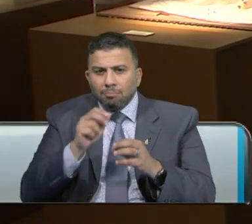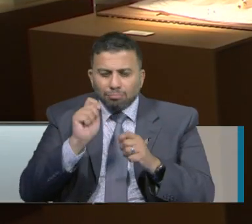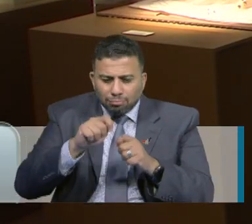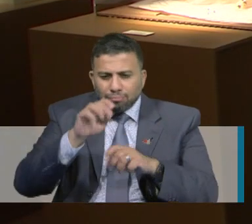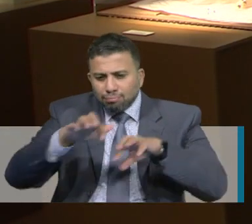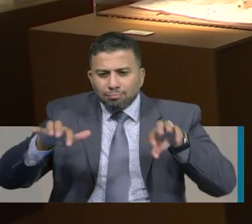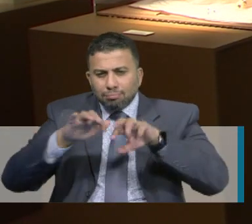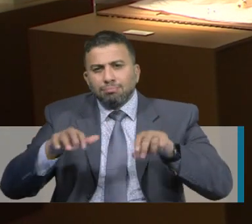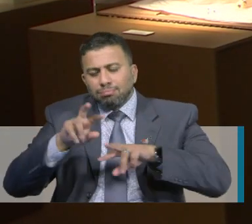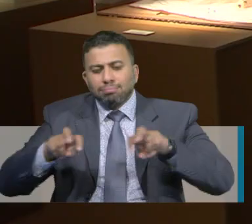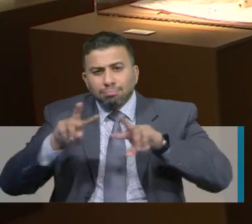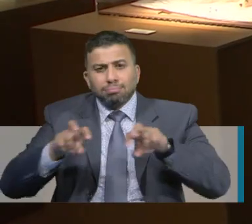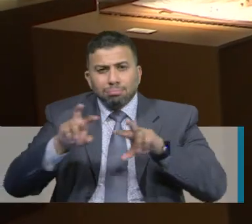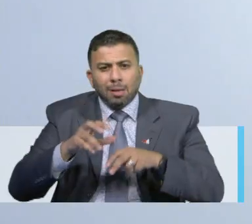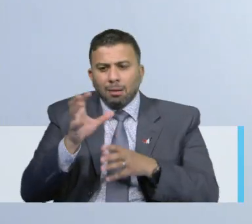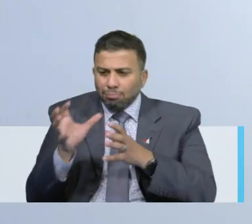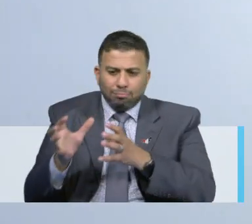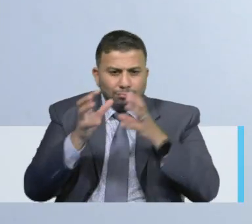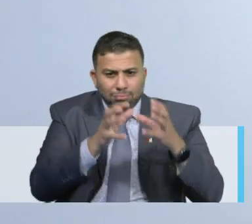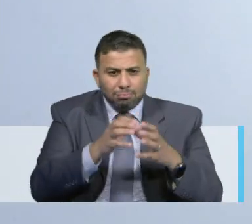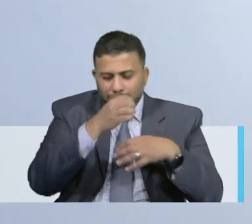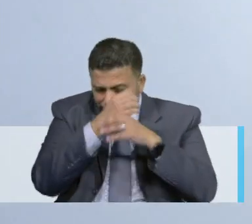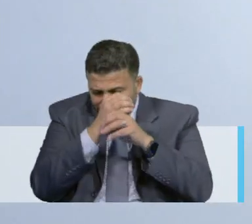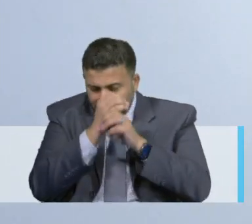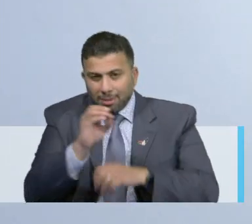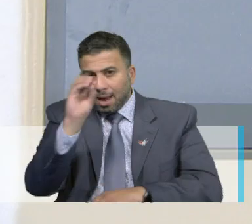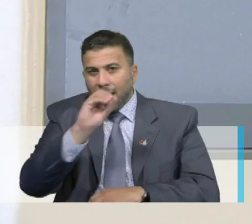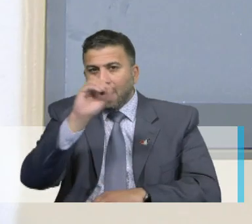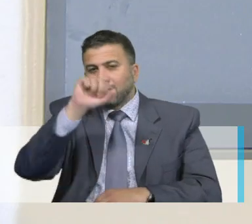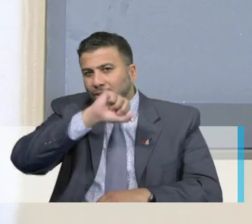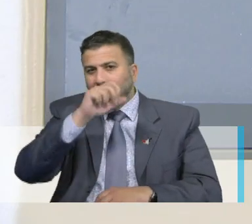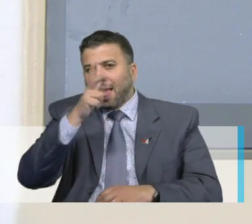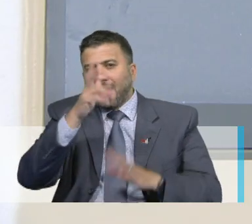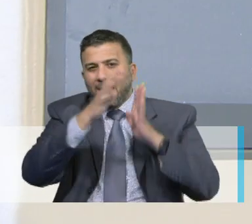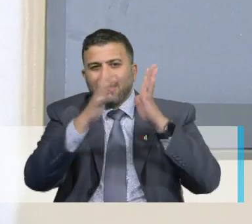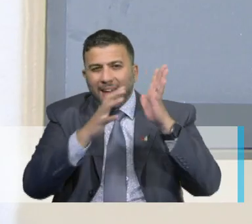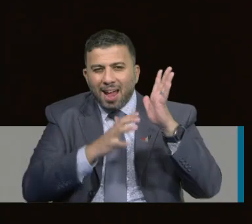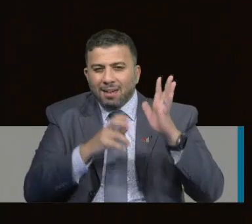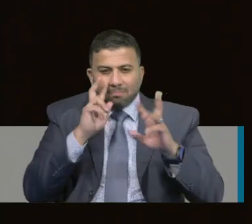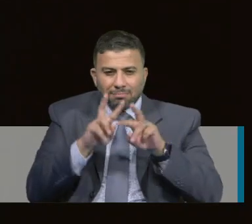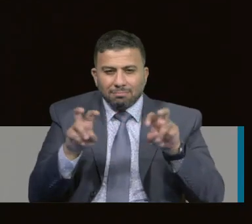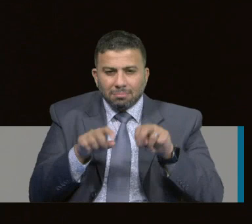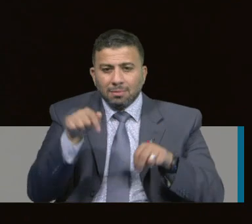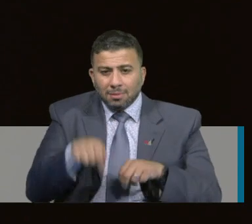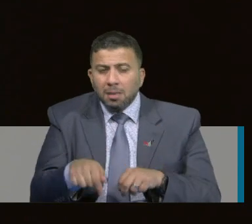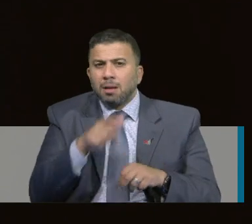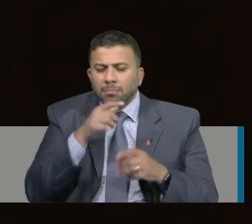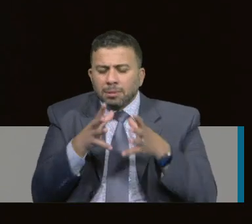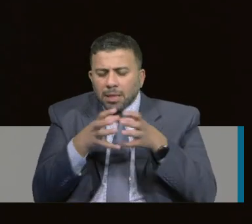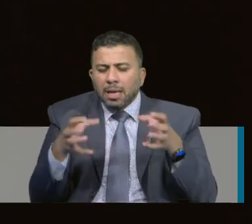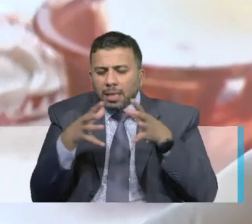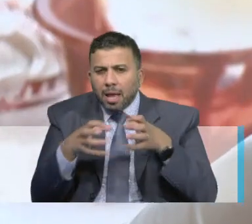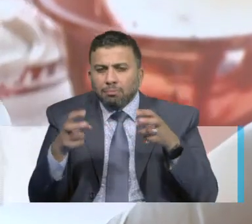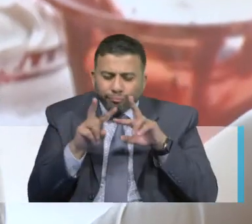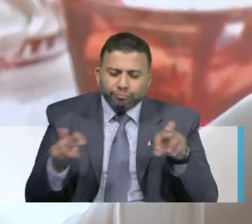التنقيب وصولا إلى نقلها إلى مختبر هيئة الشارقة للأثار. ومن هنا تبدأ رحلة التحليل